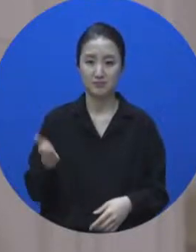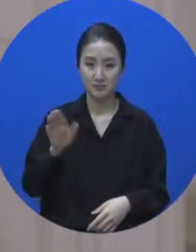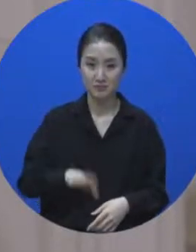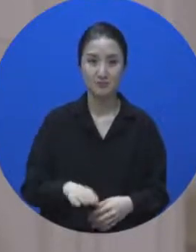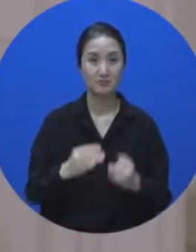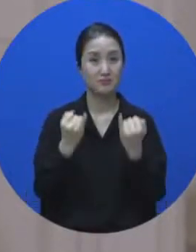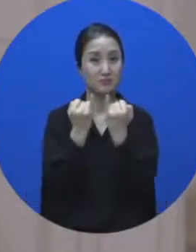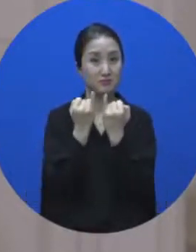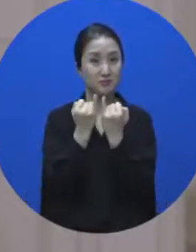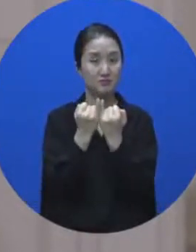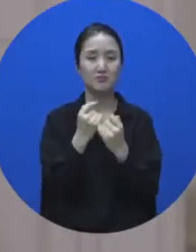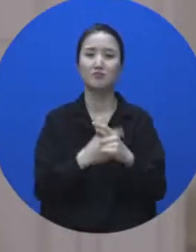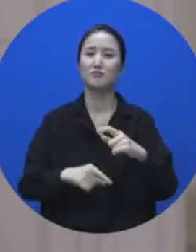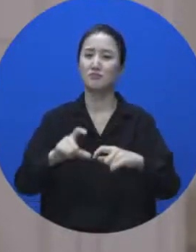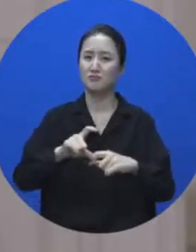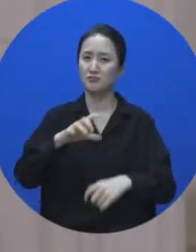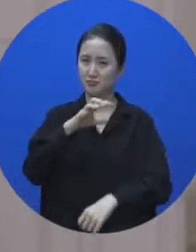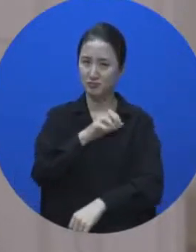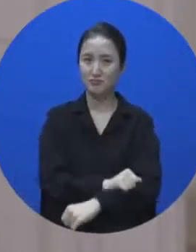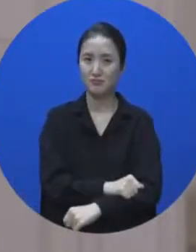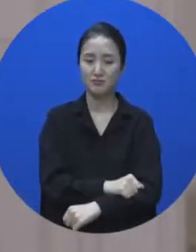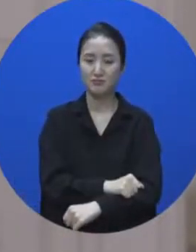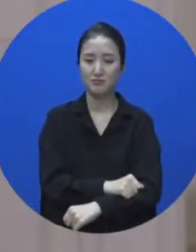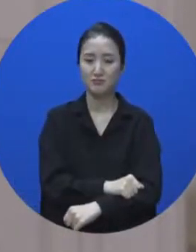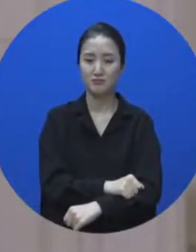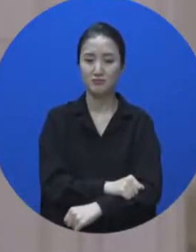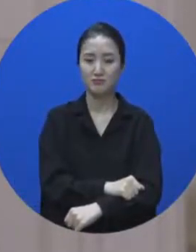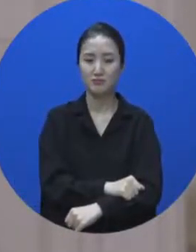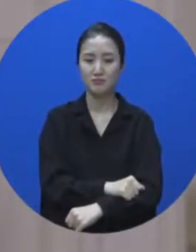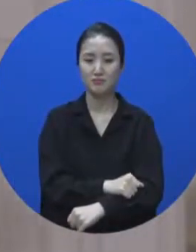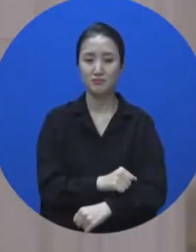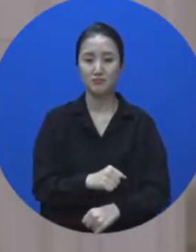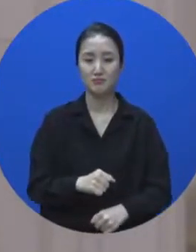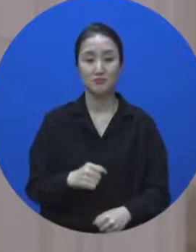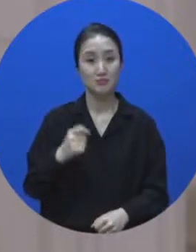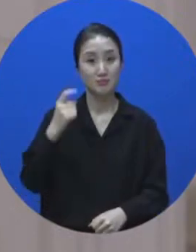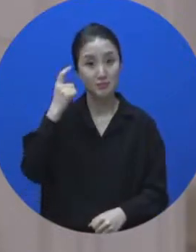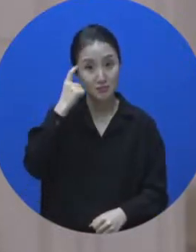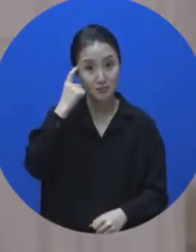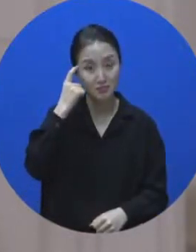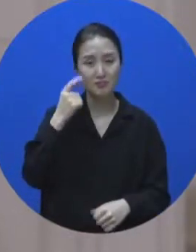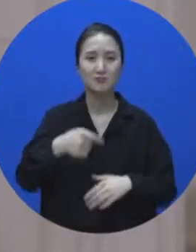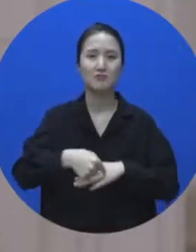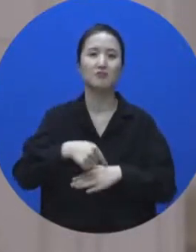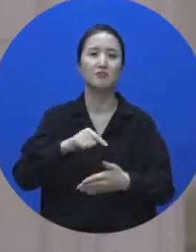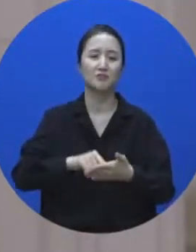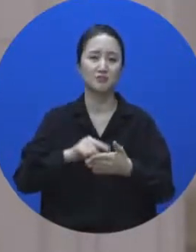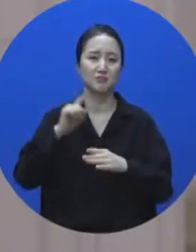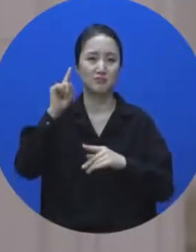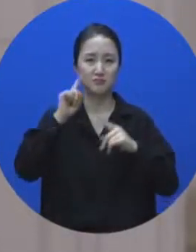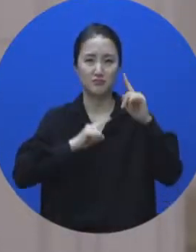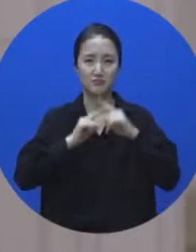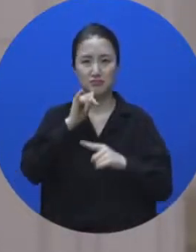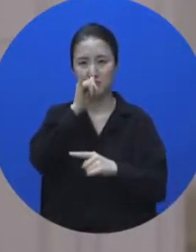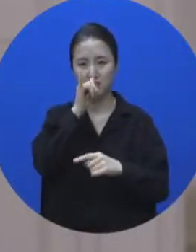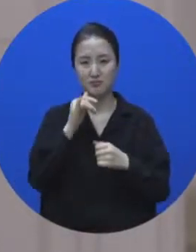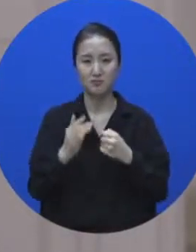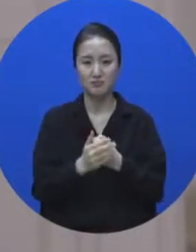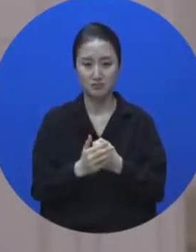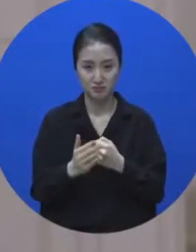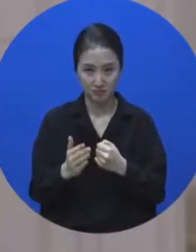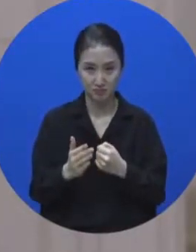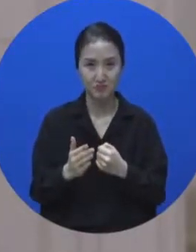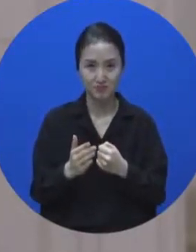그분들이 마음의 상처가 있잖아요. 우리 모성애로 다독여 주는 거죠. 많이 힘드셨죠?